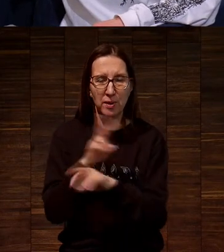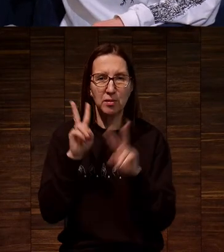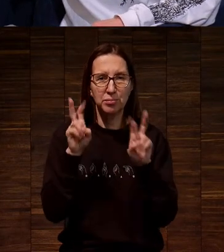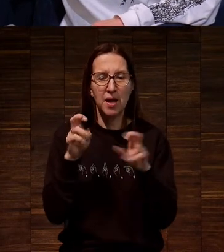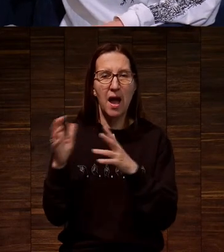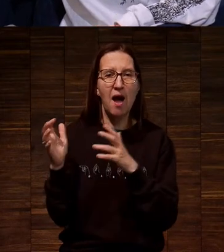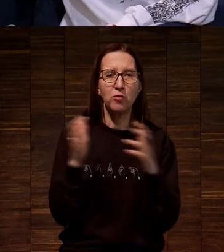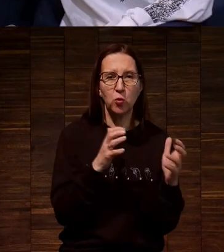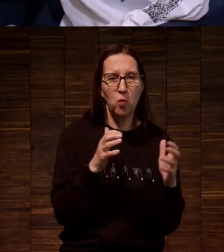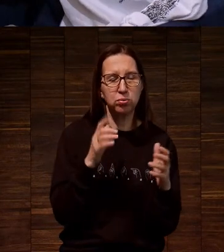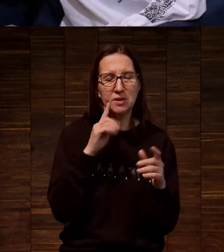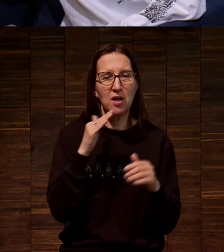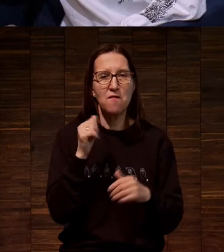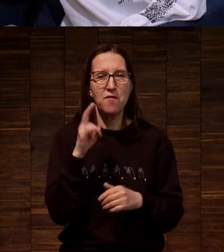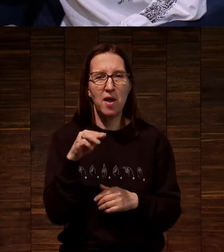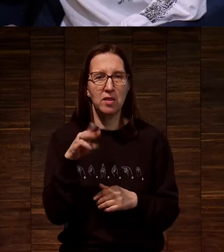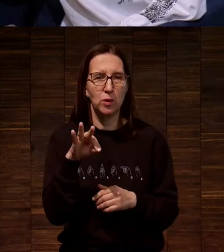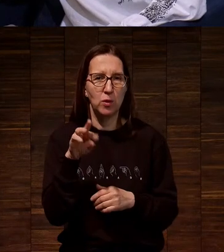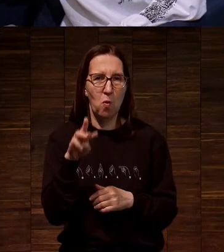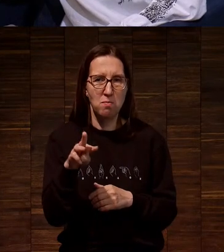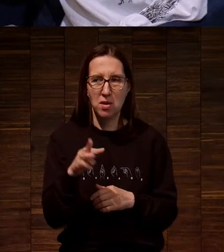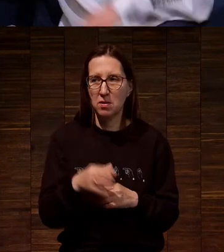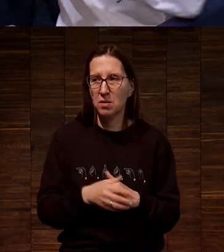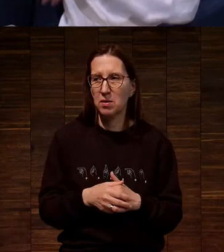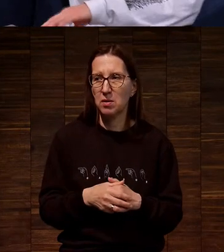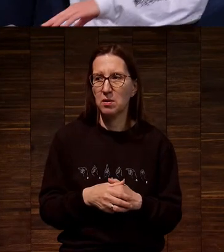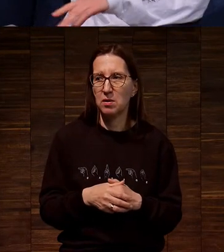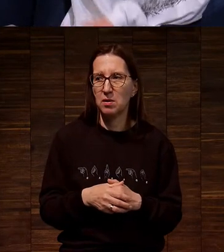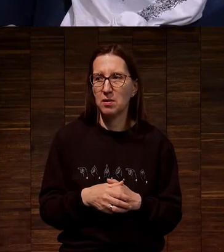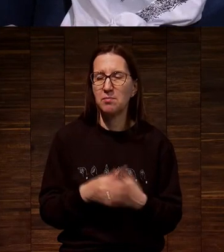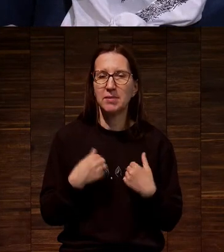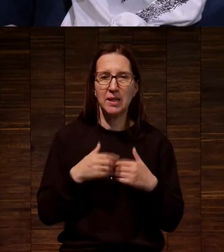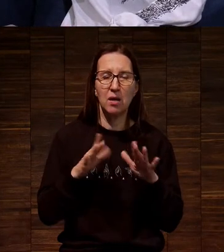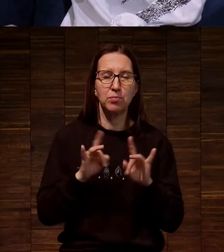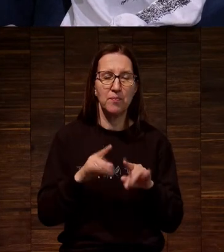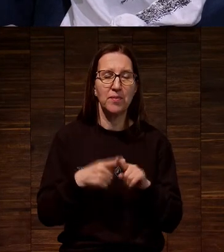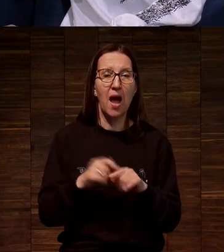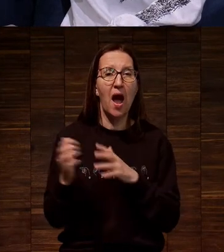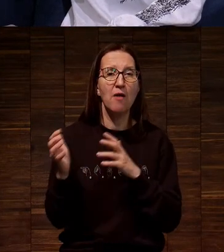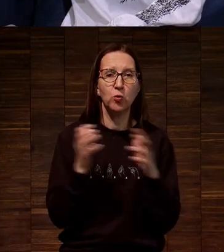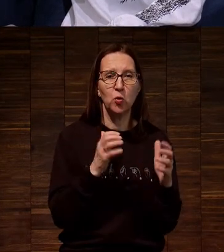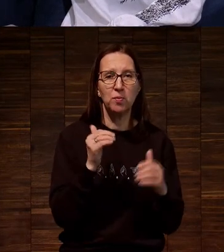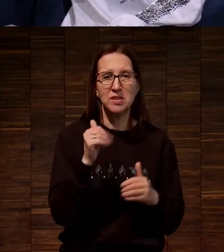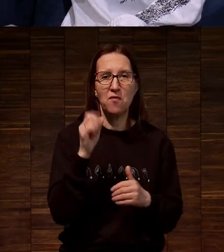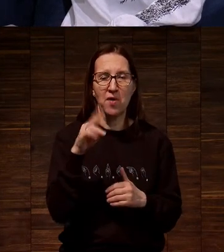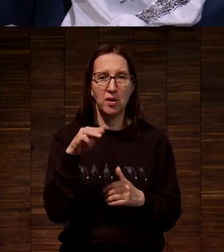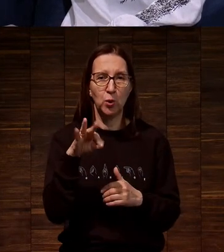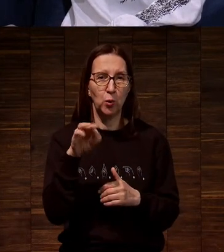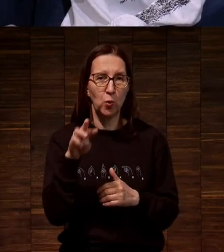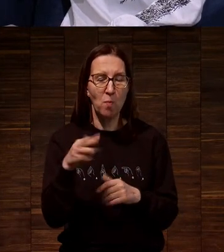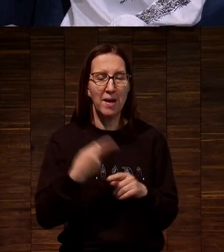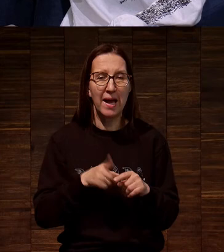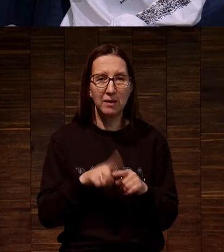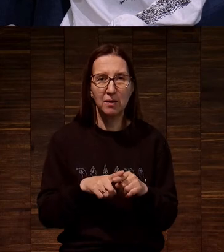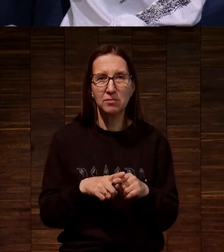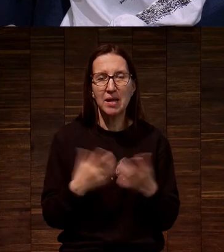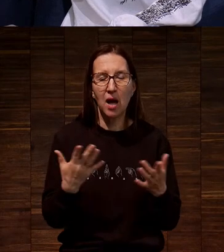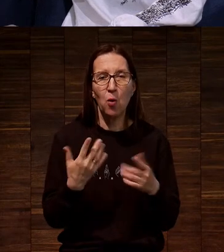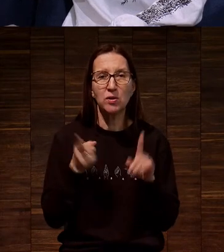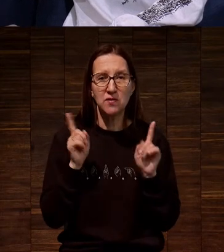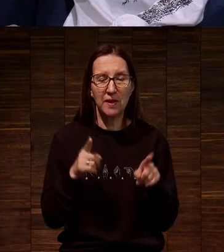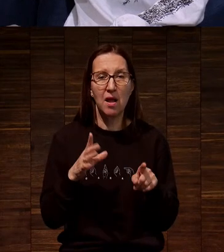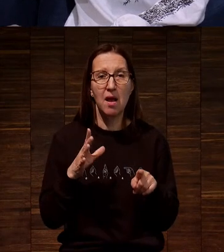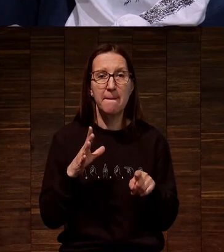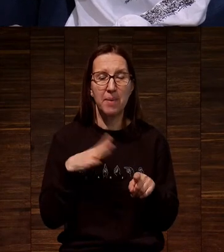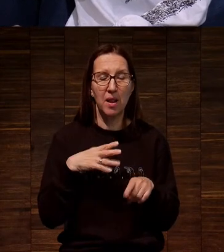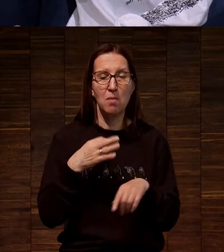«Автобус Фантом». А мне видео... Нет. Ладно, я буду рассказывать. «Автобус Фантом». Да, это автобус, который отходил от